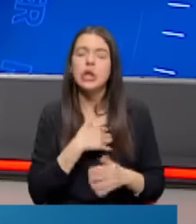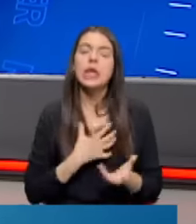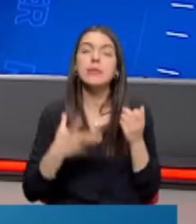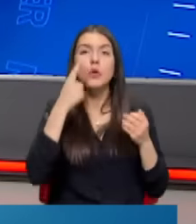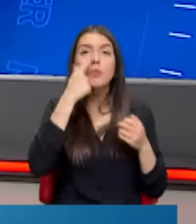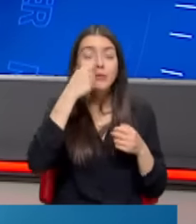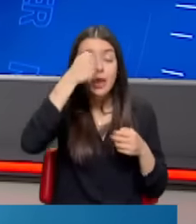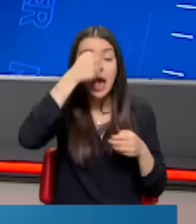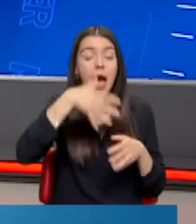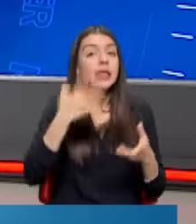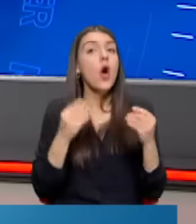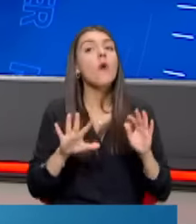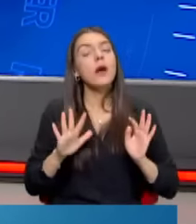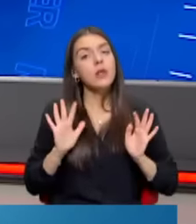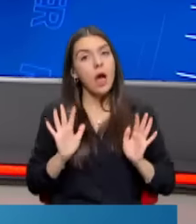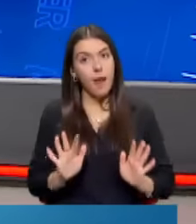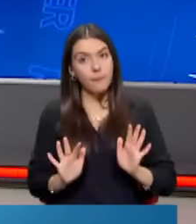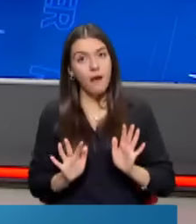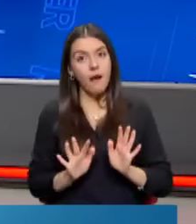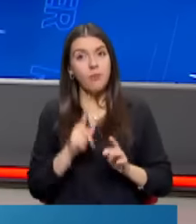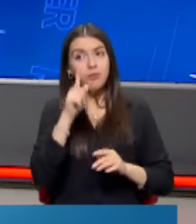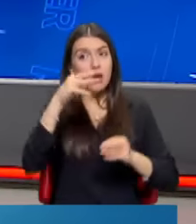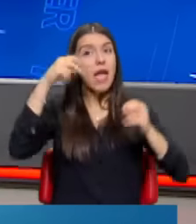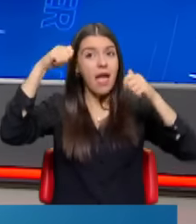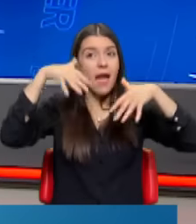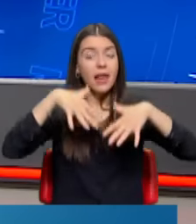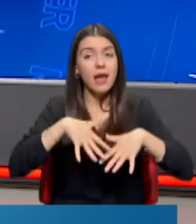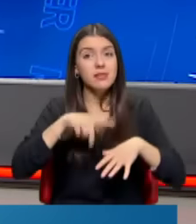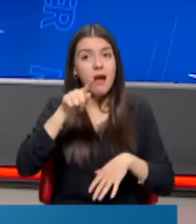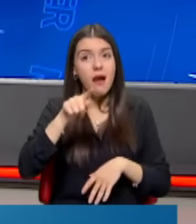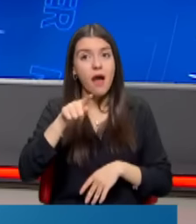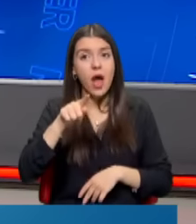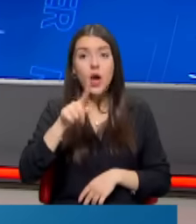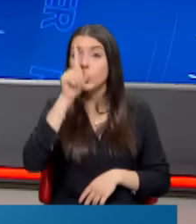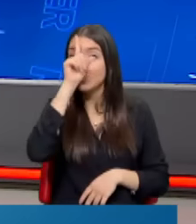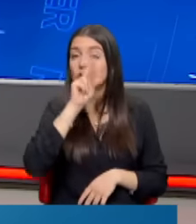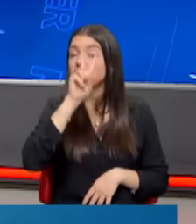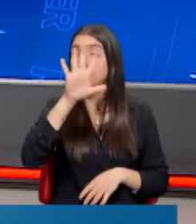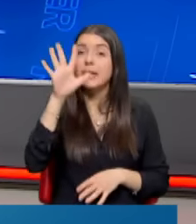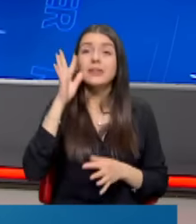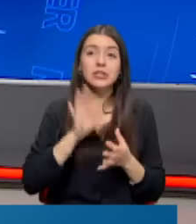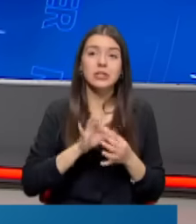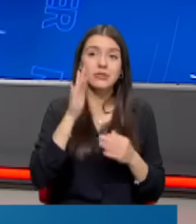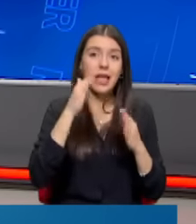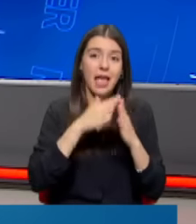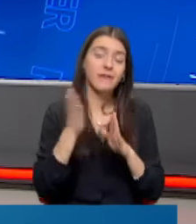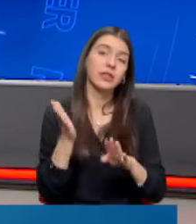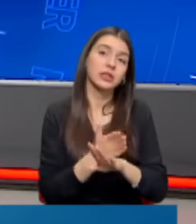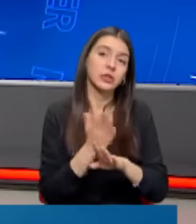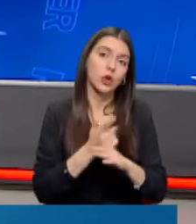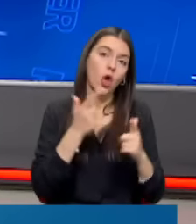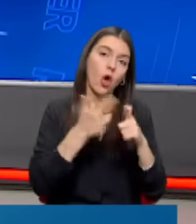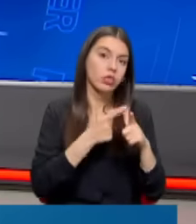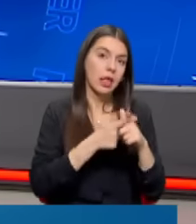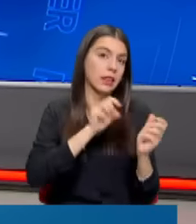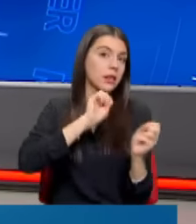burnu kanamadı. Bu heyelanda biliyorsunuz yaklaşık 125 kişi evlerinden tahliye edilip